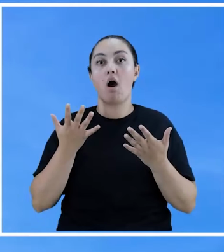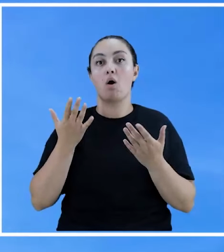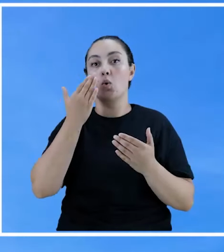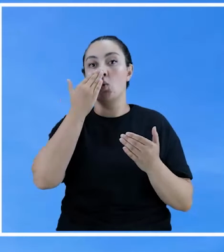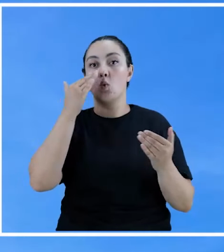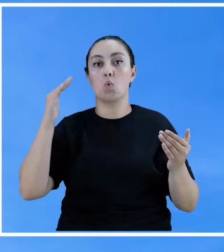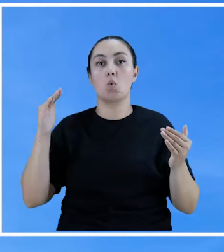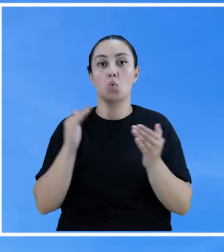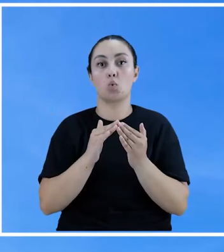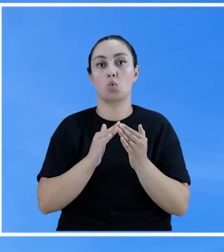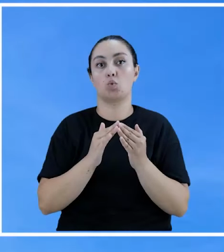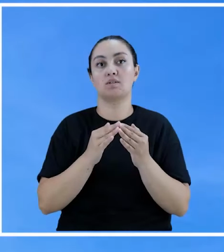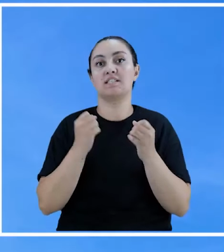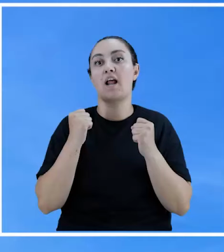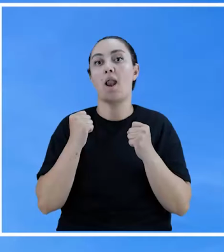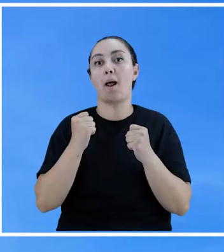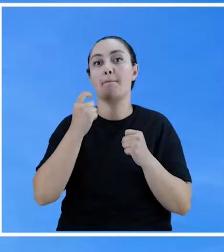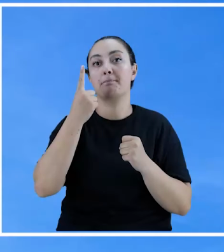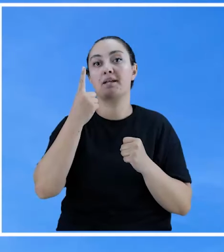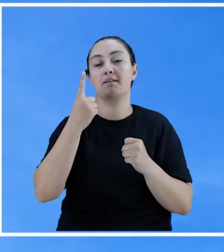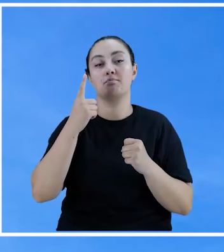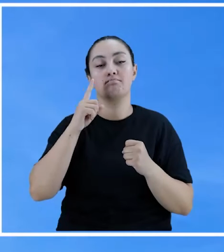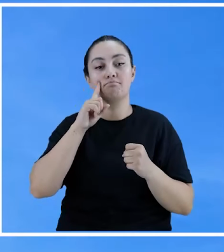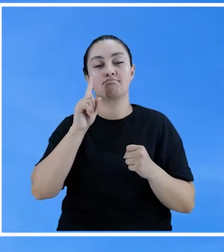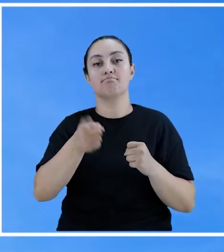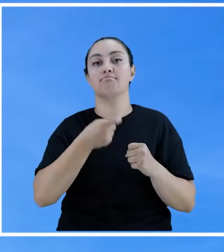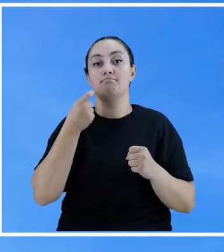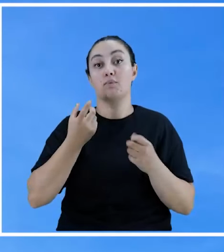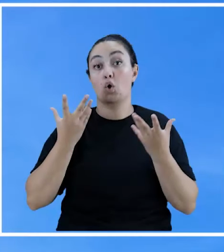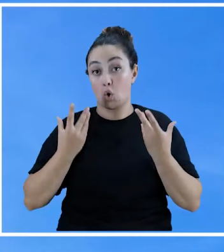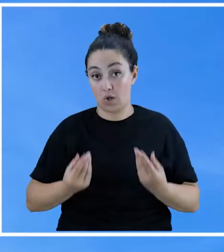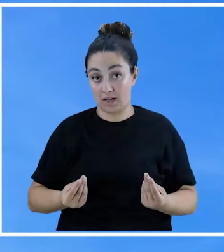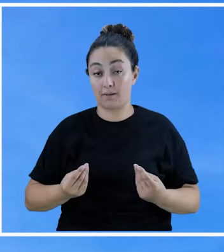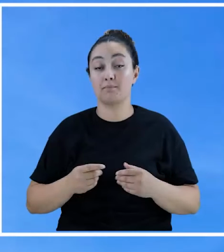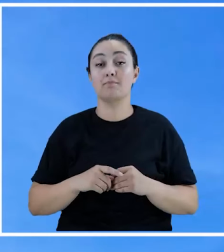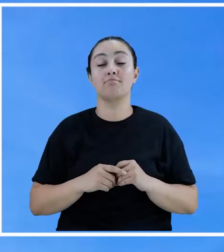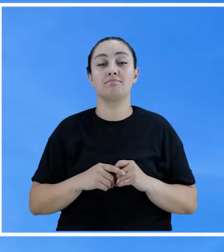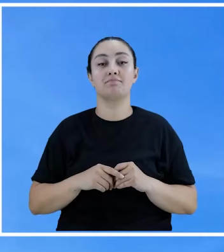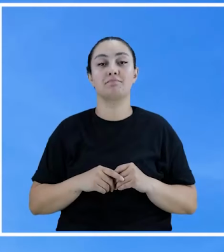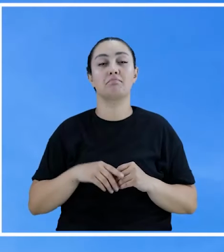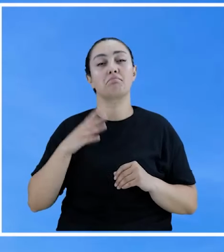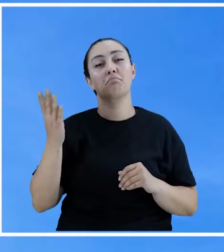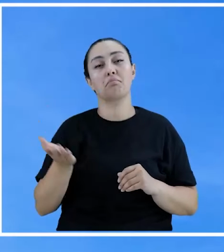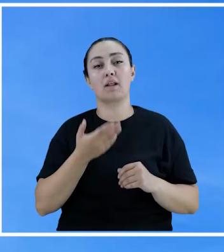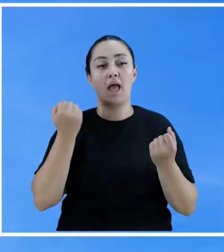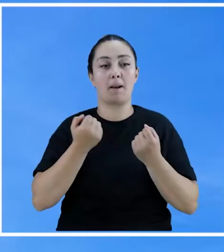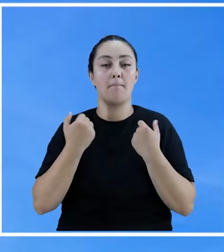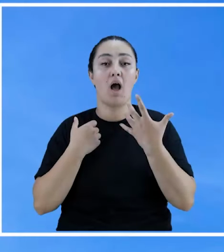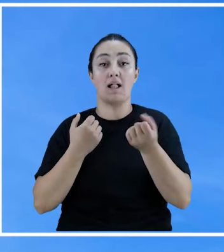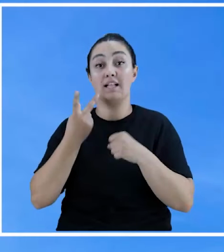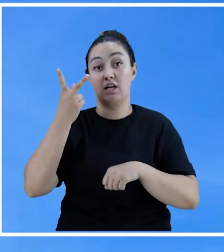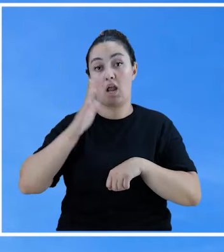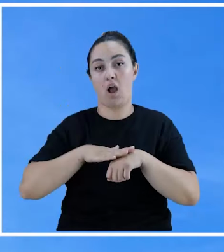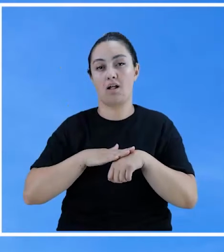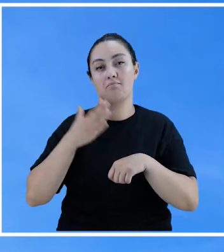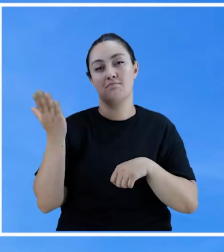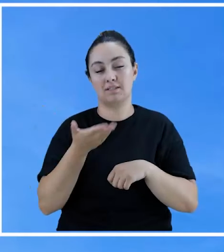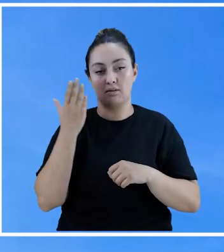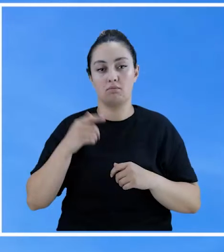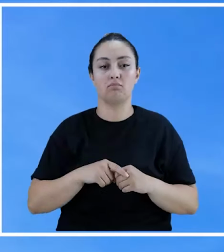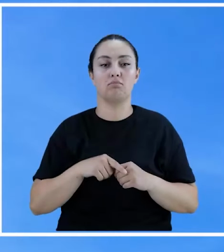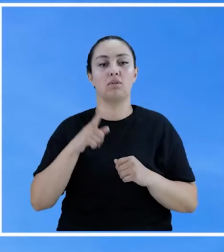daha sağlıklı bir yaklaşım geliştirilebilir ya da kafasını daha iyi bir algı oturtabilir. Ben bunu şeye benzetiyorum. Mesela araba alırken, ikinci el